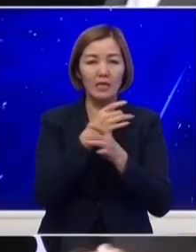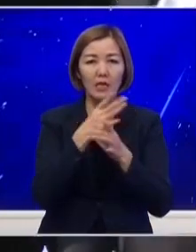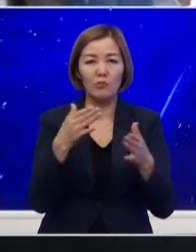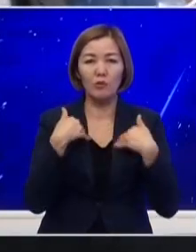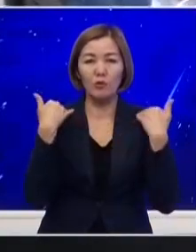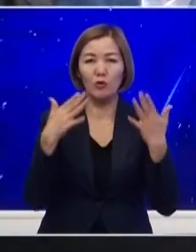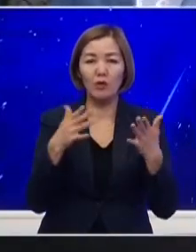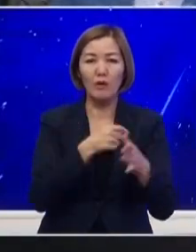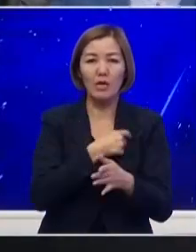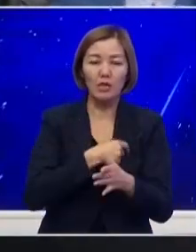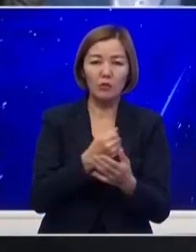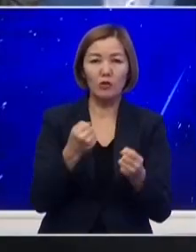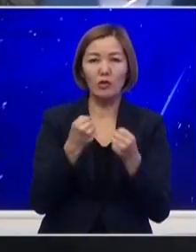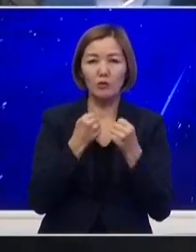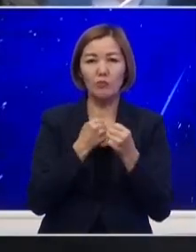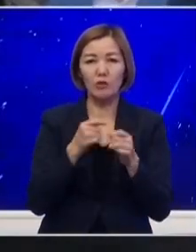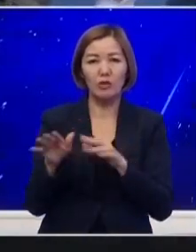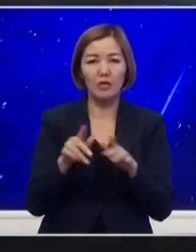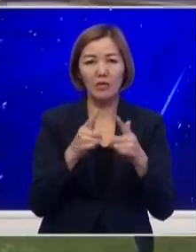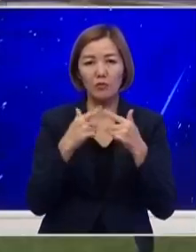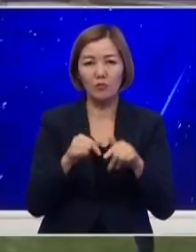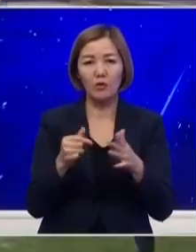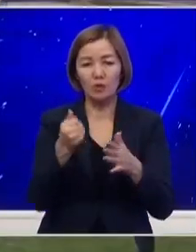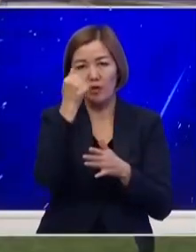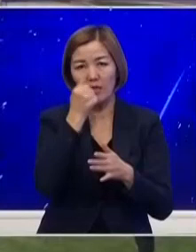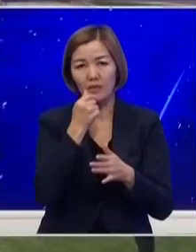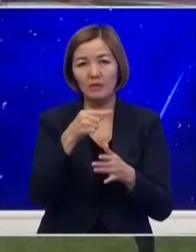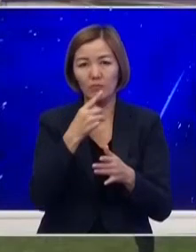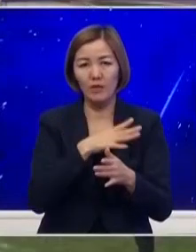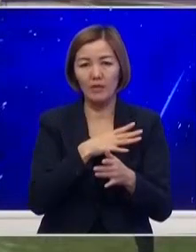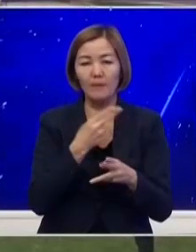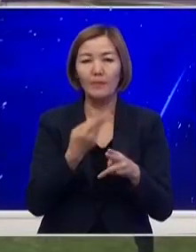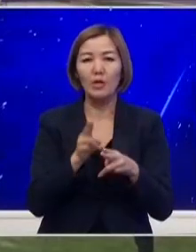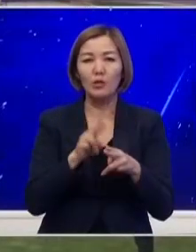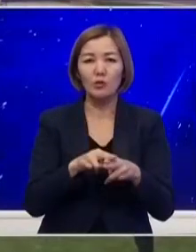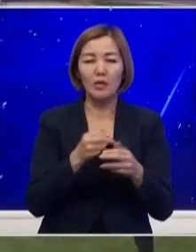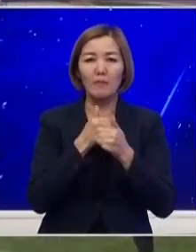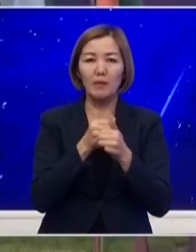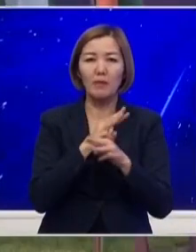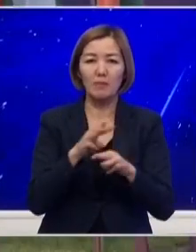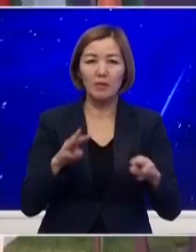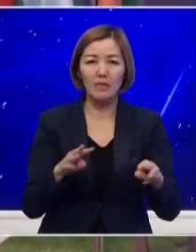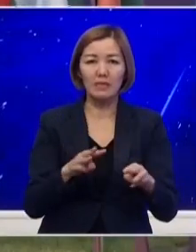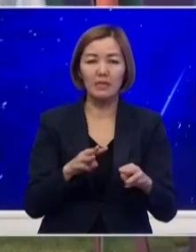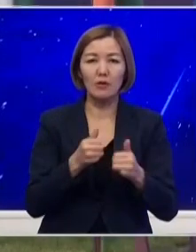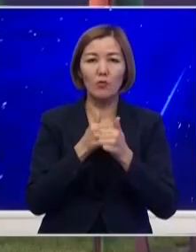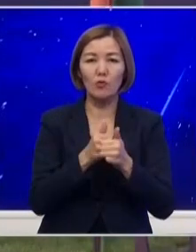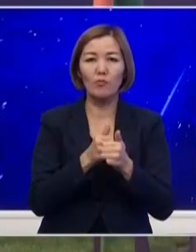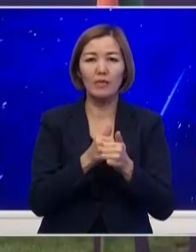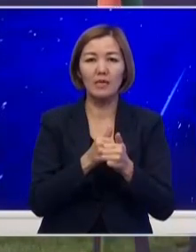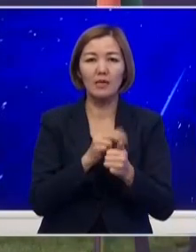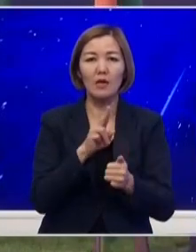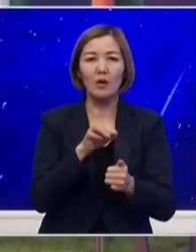ашылу рәсімімен құттықтап, жаттықтырушыларға, спортшыларға, шараны ұйымдастырушыларға алғысын білдірді. Сондай-ақ